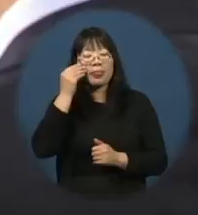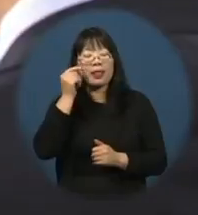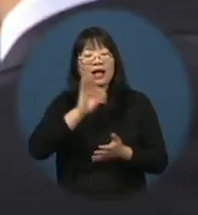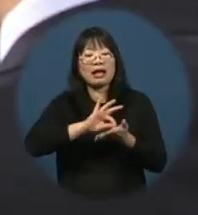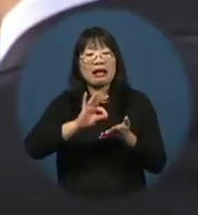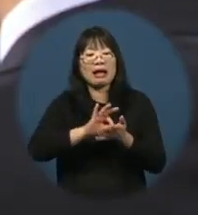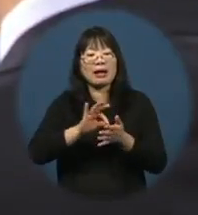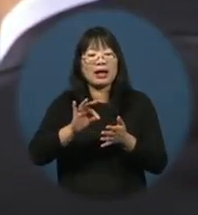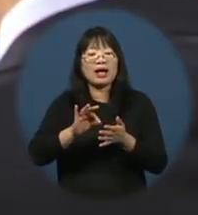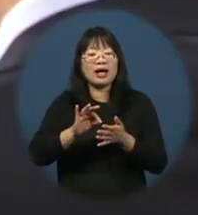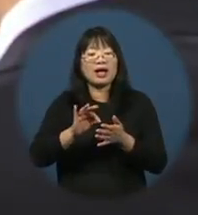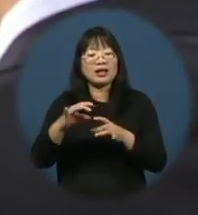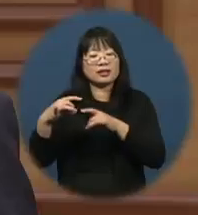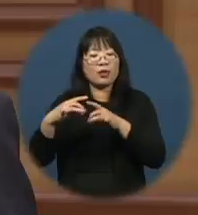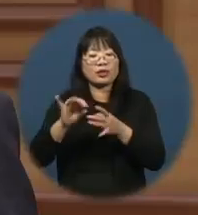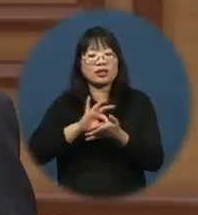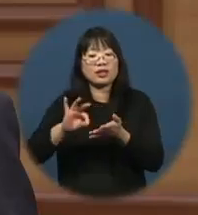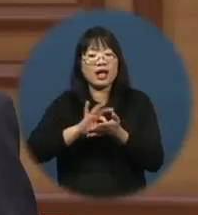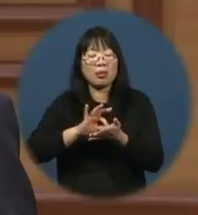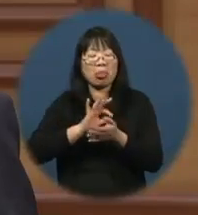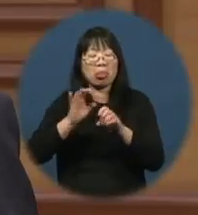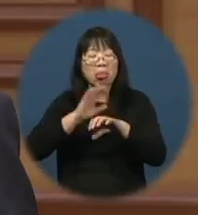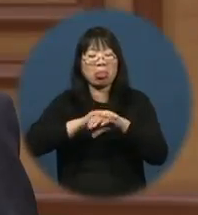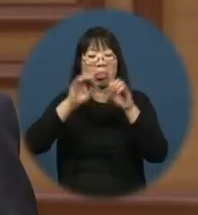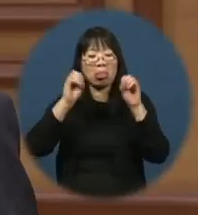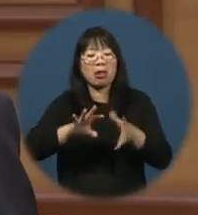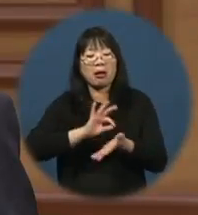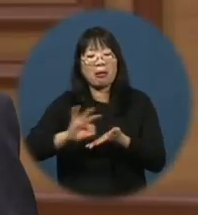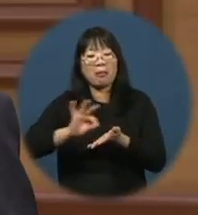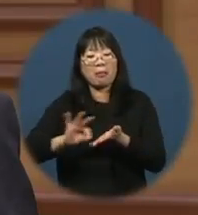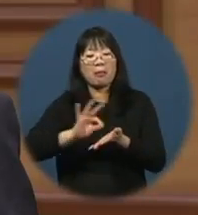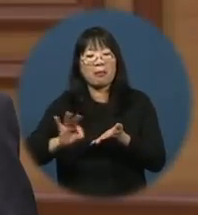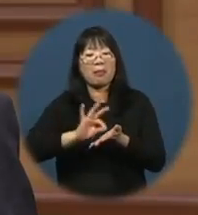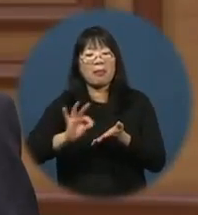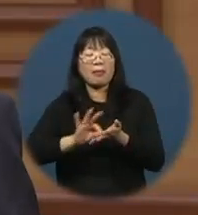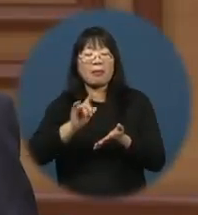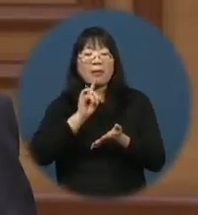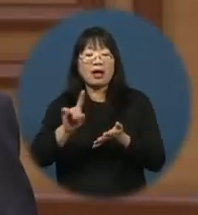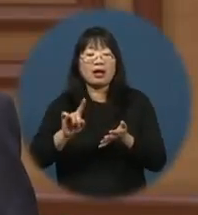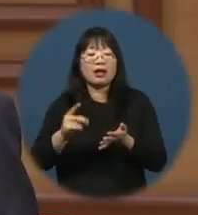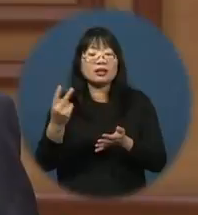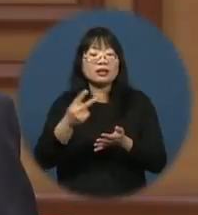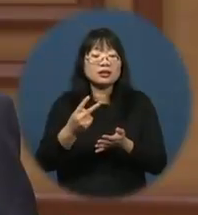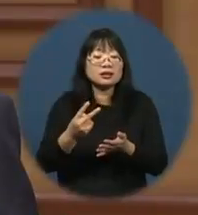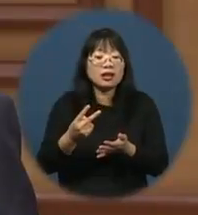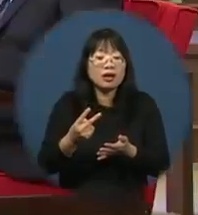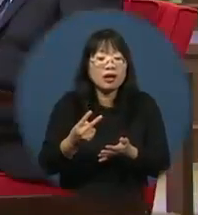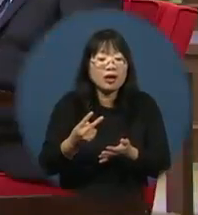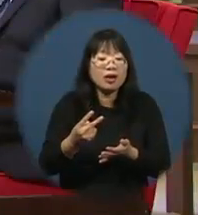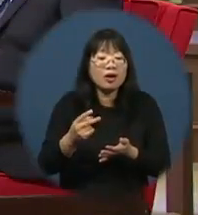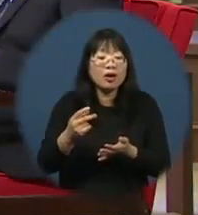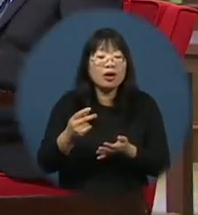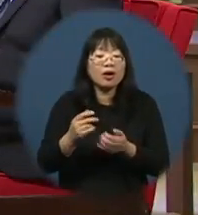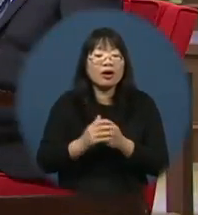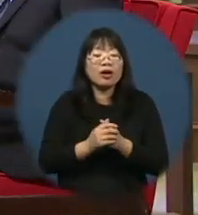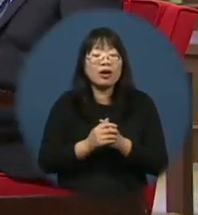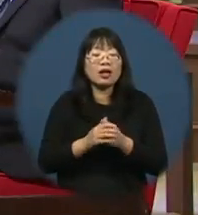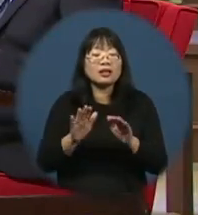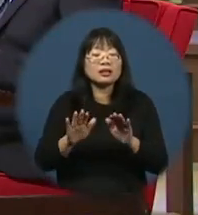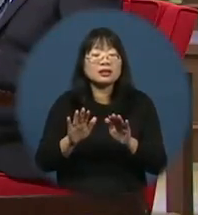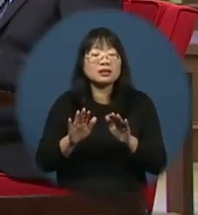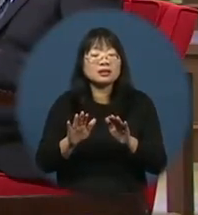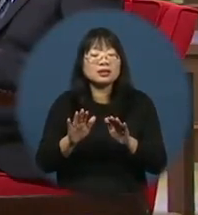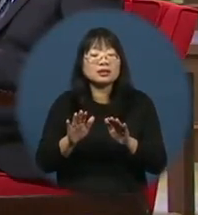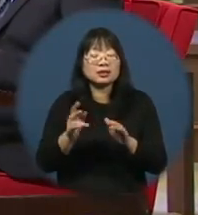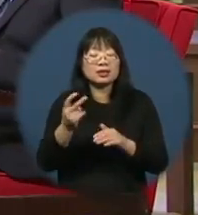쓰거나 네. 에너지를 썼을 때 예. 2100년에 4.5도 지금부터 해서 4.5도가 상승하는 걸로 되어 있습니다.